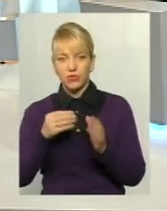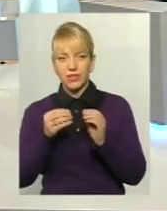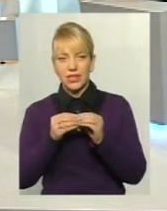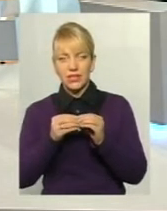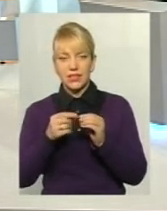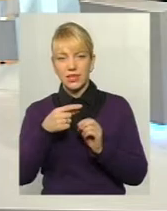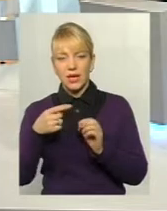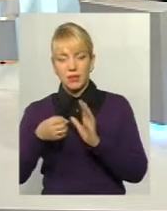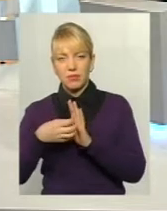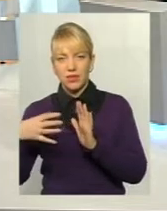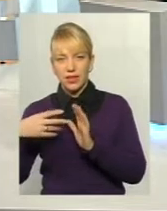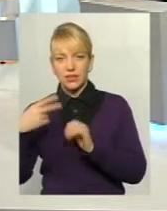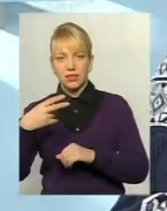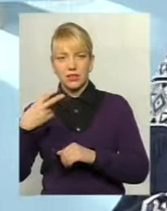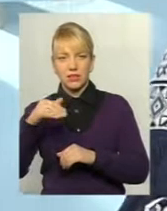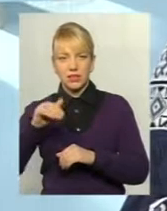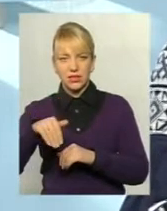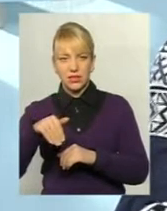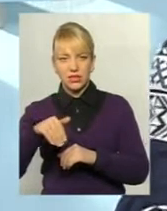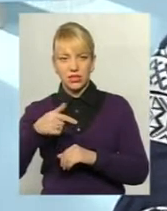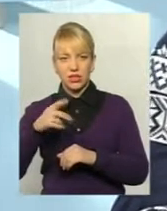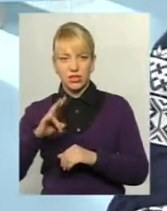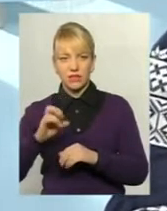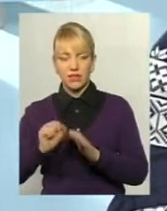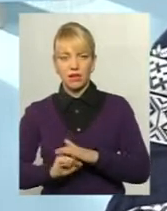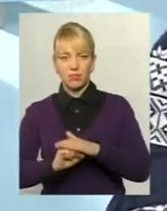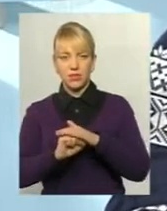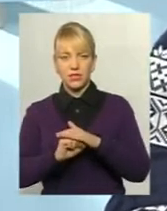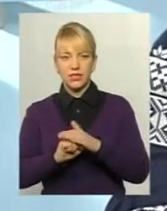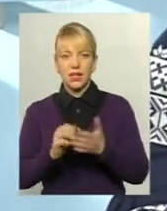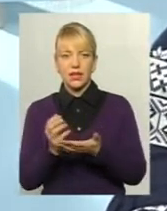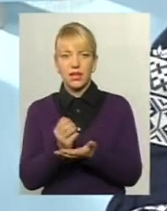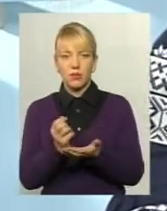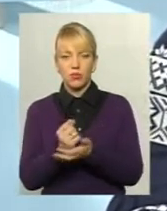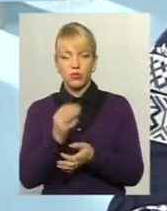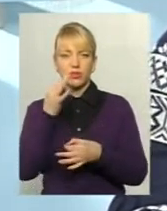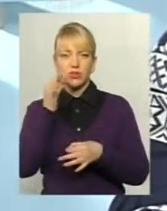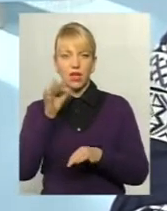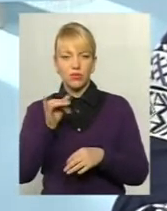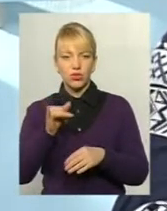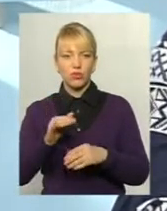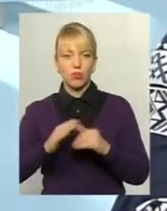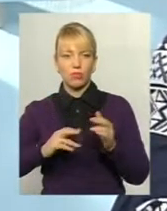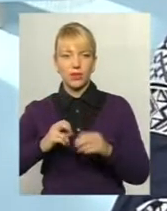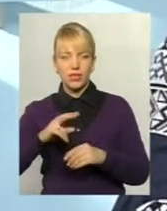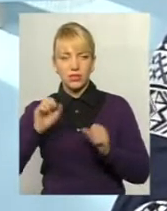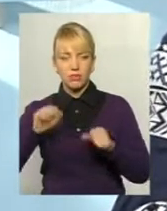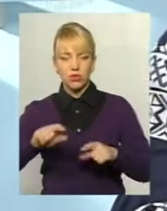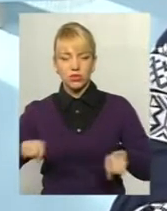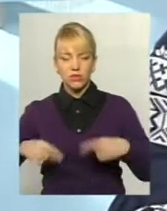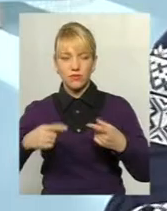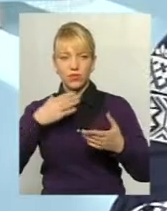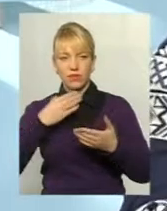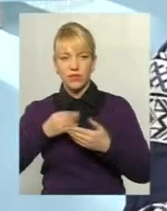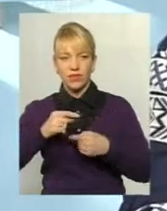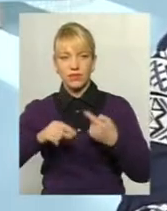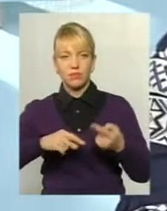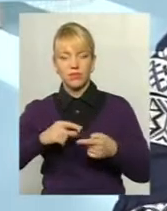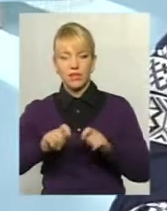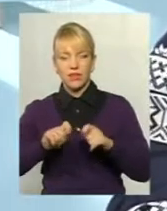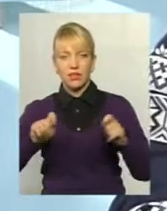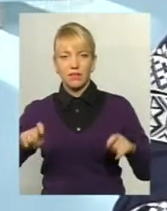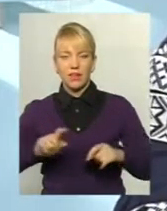10-15, інколи 20 тисяч гривень. І знову ж таки, на базі набутих певних навичок і компетенцій можна створювати власний бізнес,